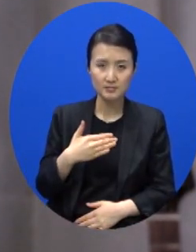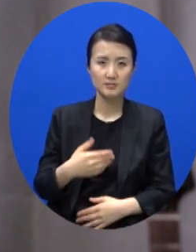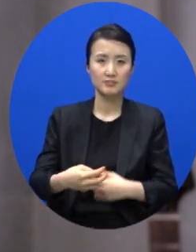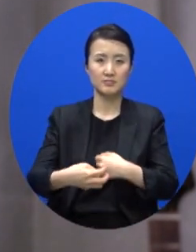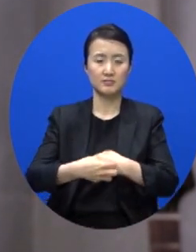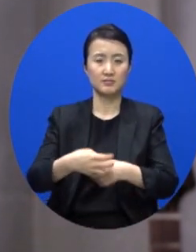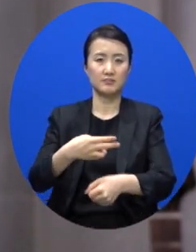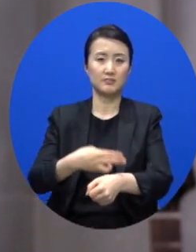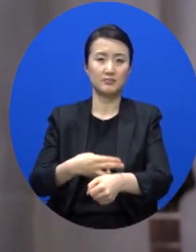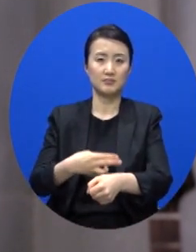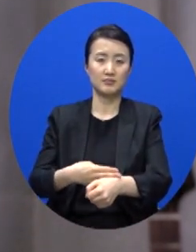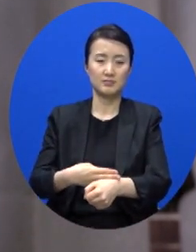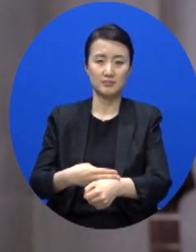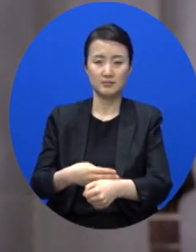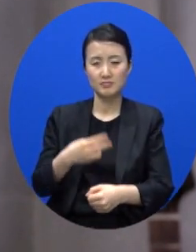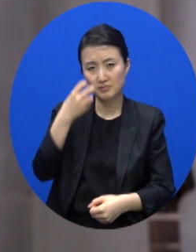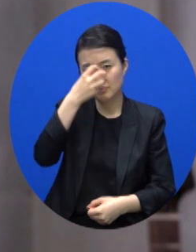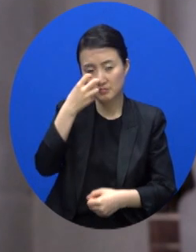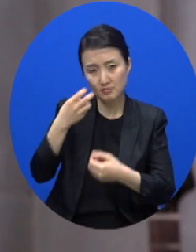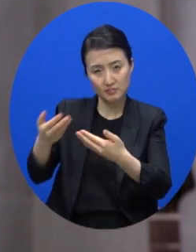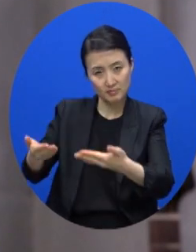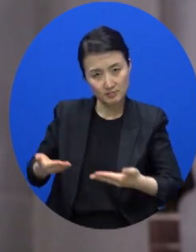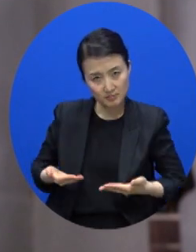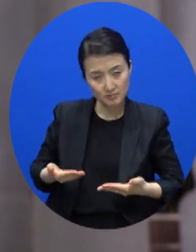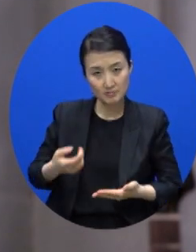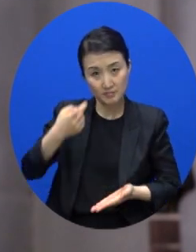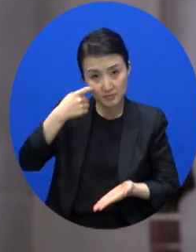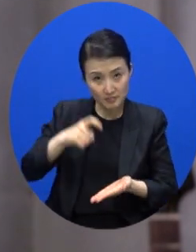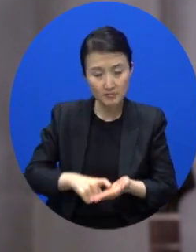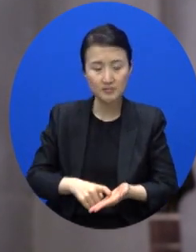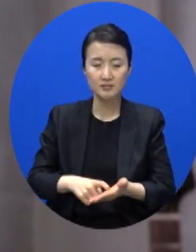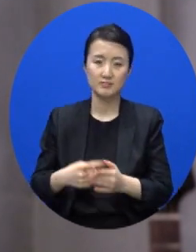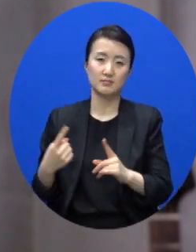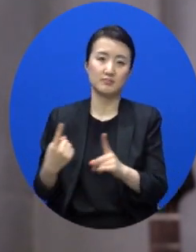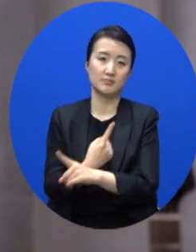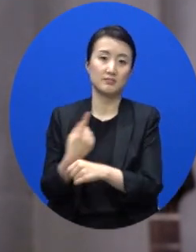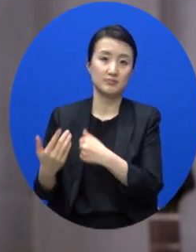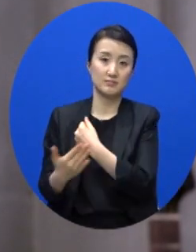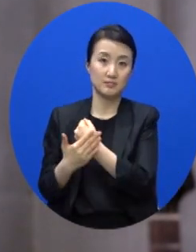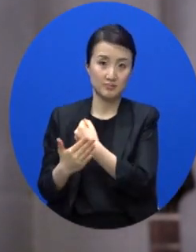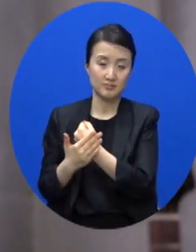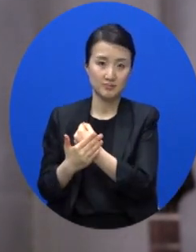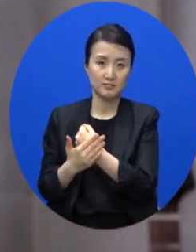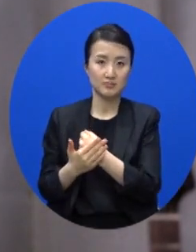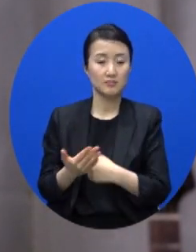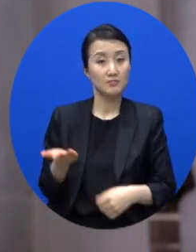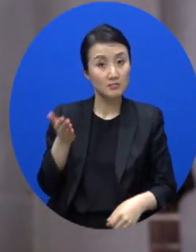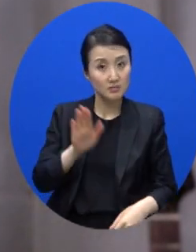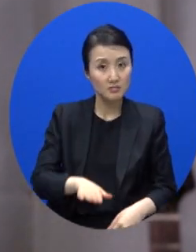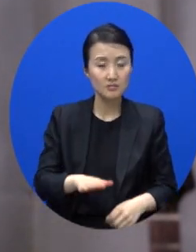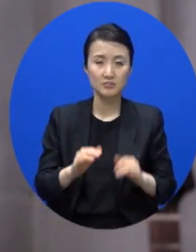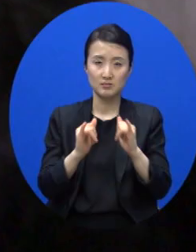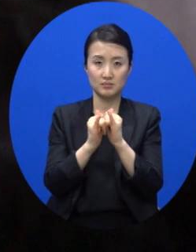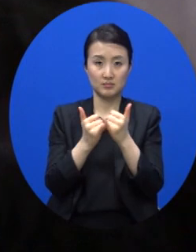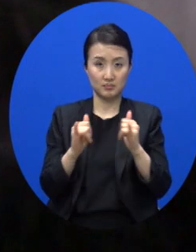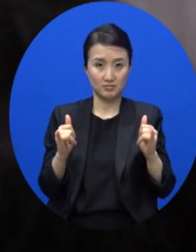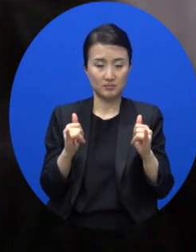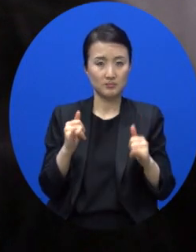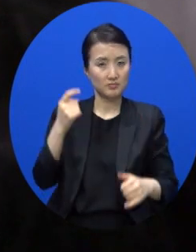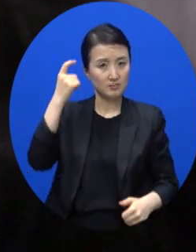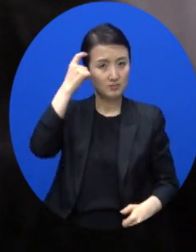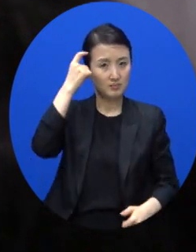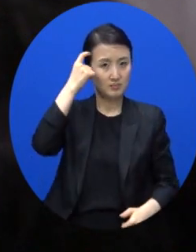선생님들이 아프다 하면 고쳐주지요. 그러나 사람에게는 정신이 있습니다.